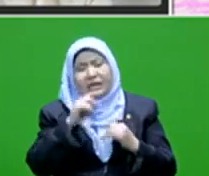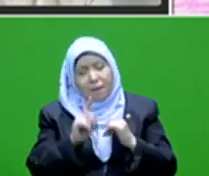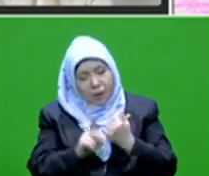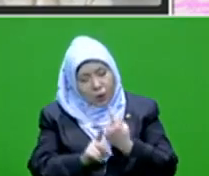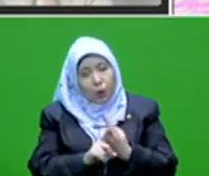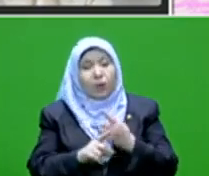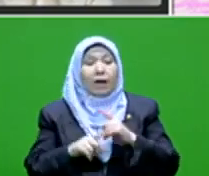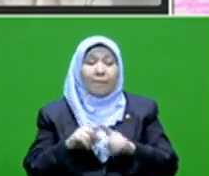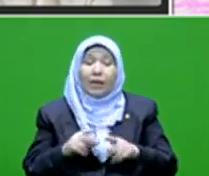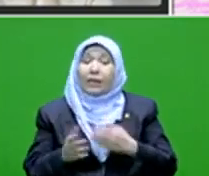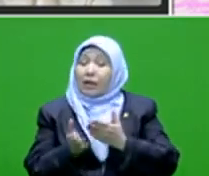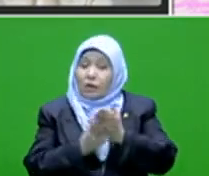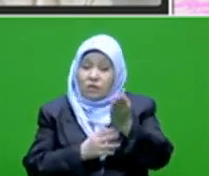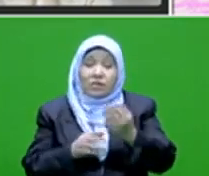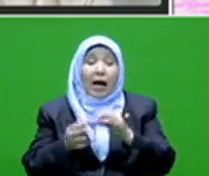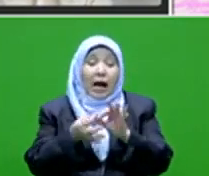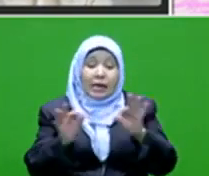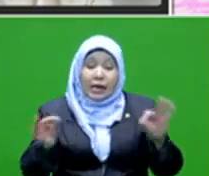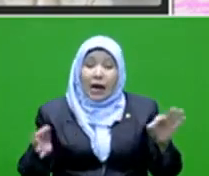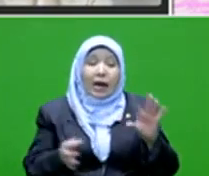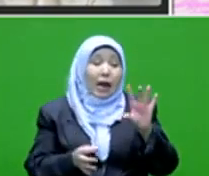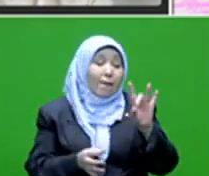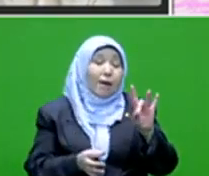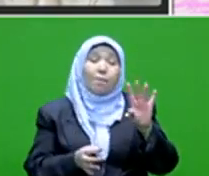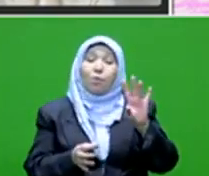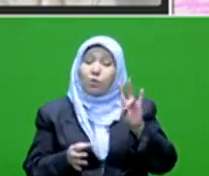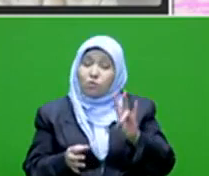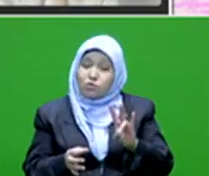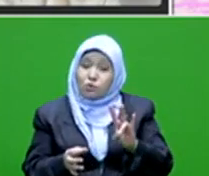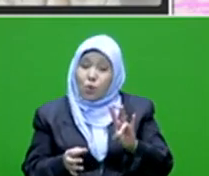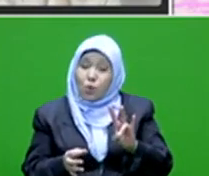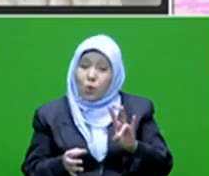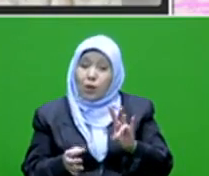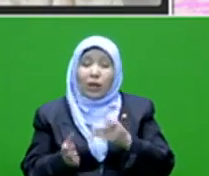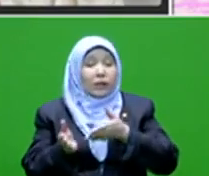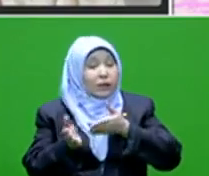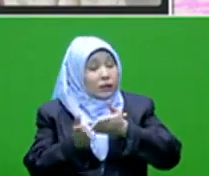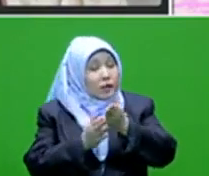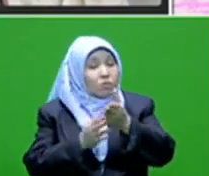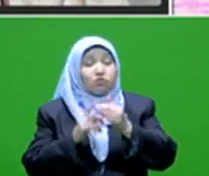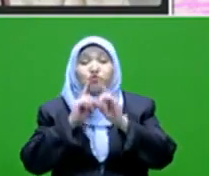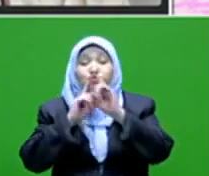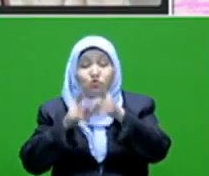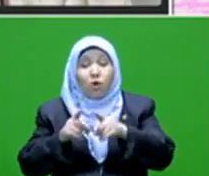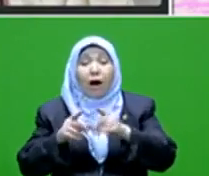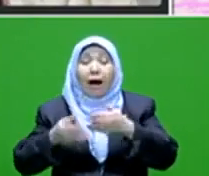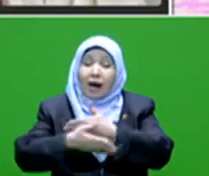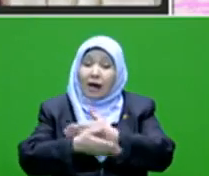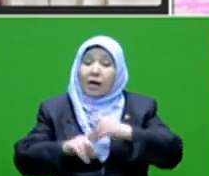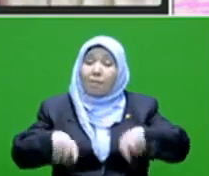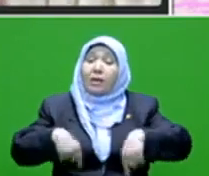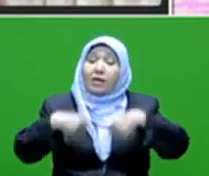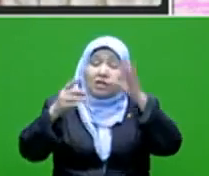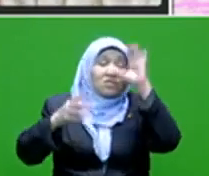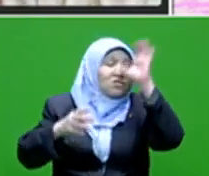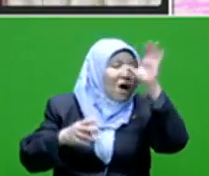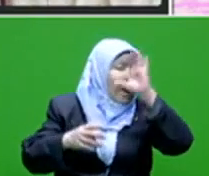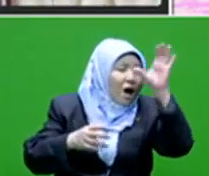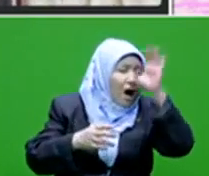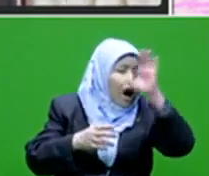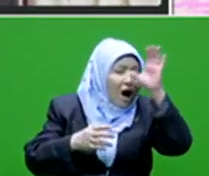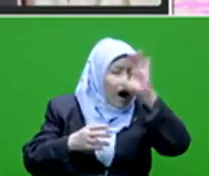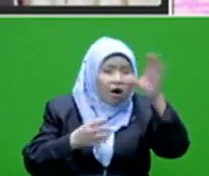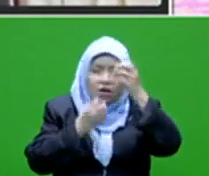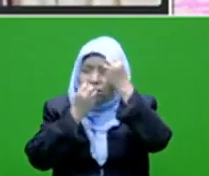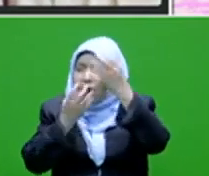saja dinyatakan pada ayat 87 Ustaz Don ya, iaitu terus saja suruh anaknya pergi cari lagi maklumat, cari